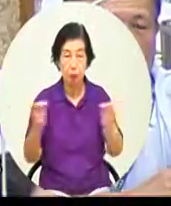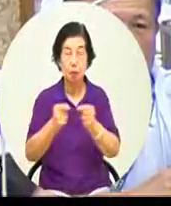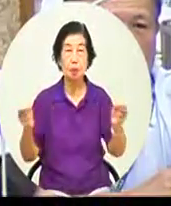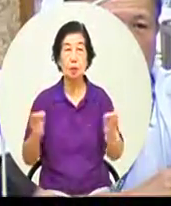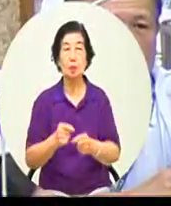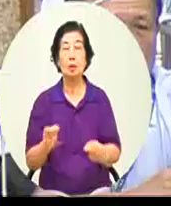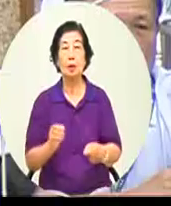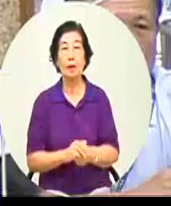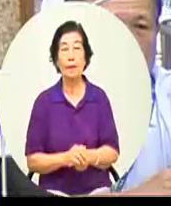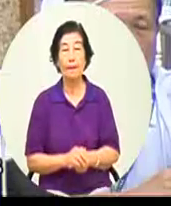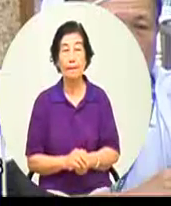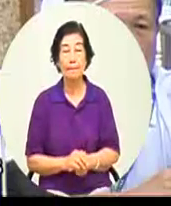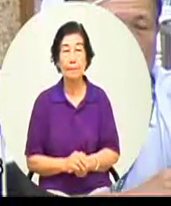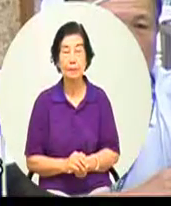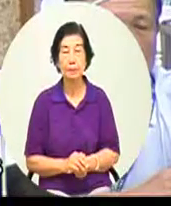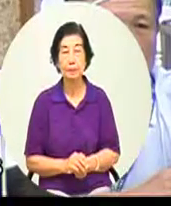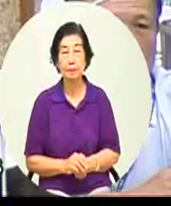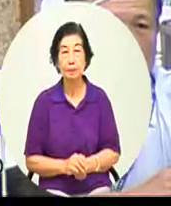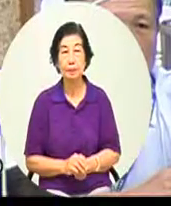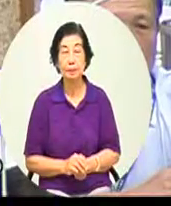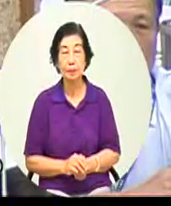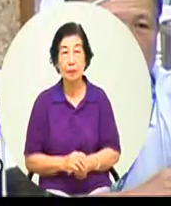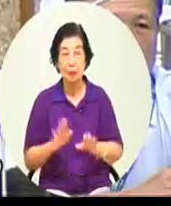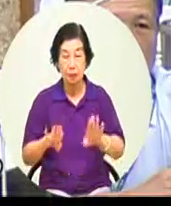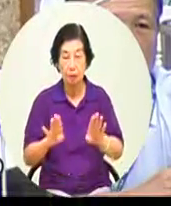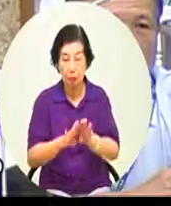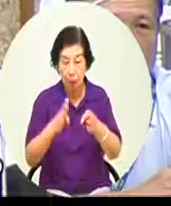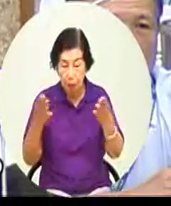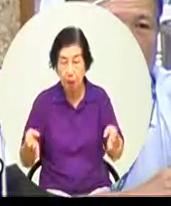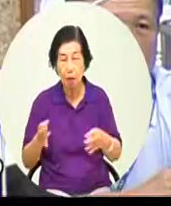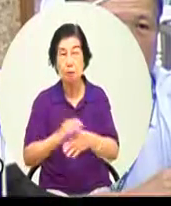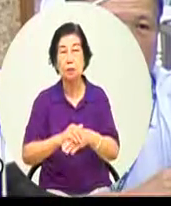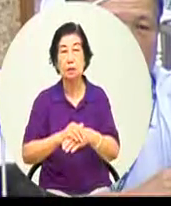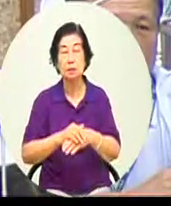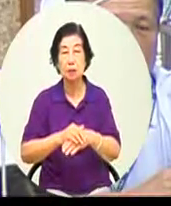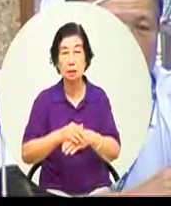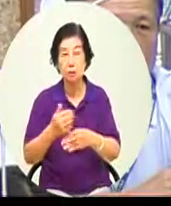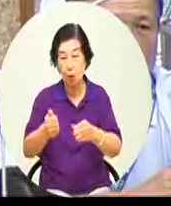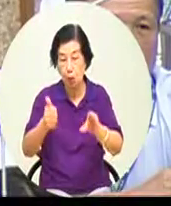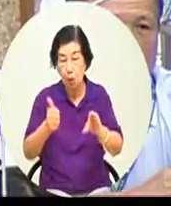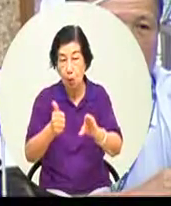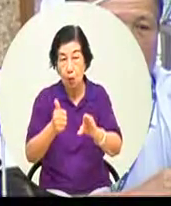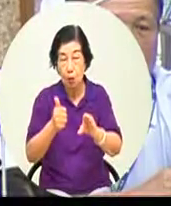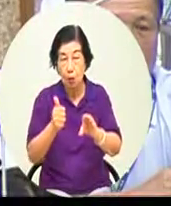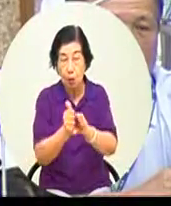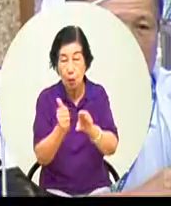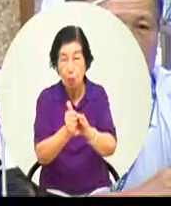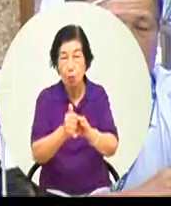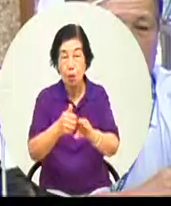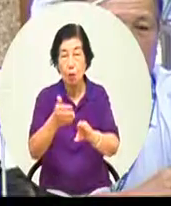的 我们现在哈，其实应该是开始营运，只是我们没收会啦。那我们预计的话哈，就是